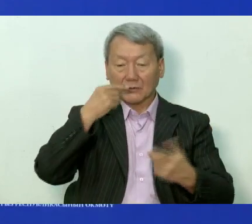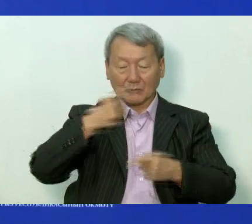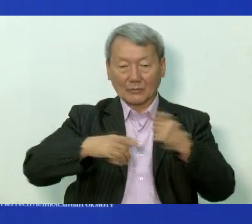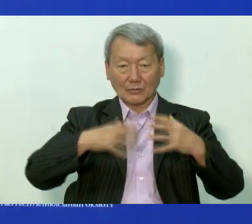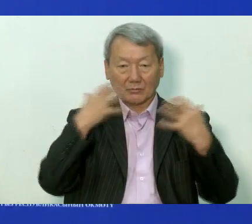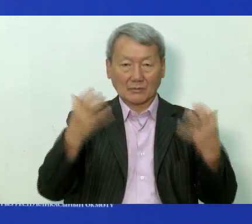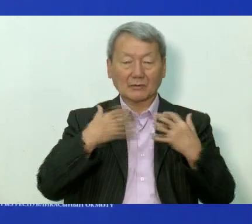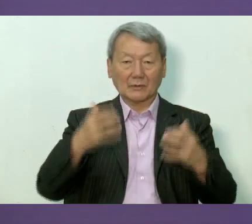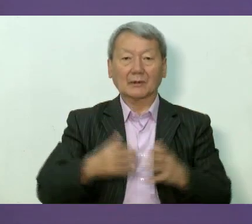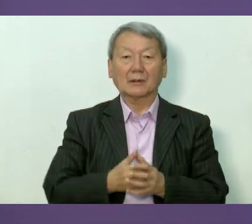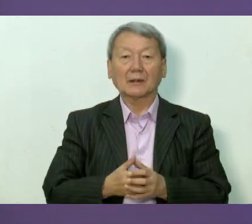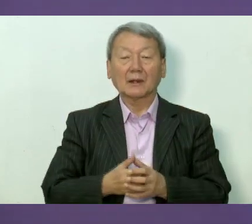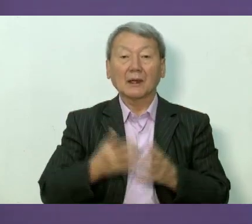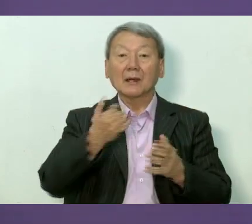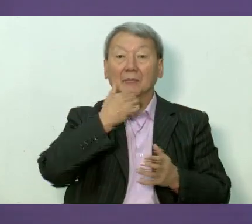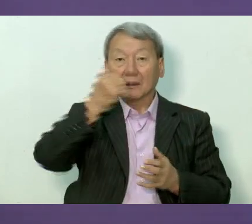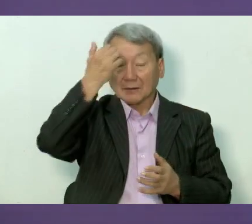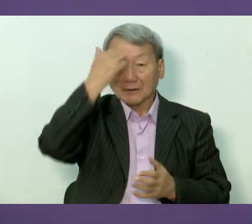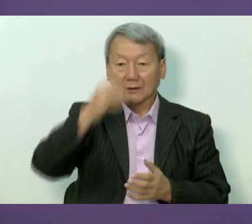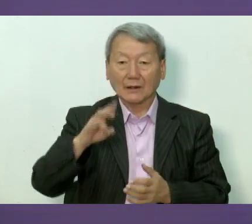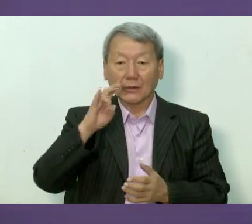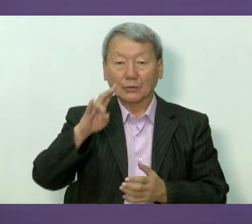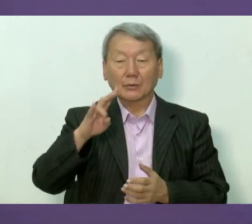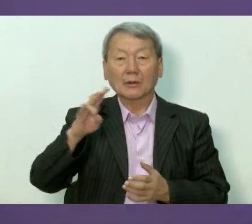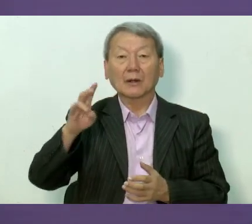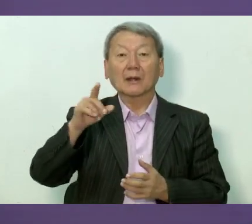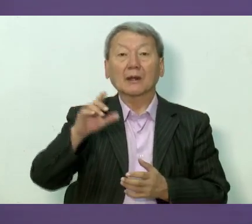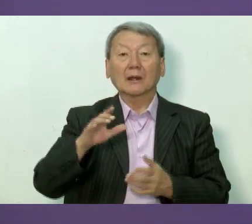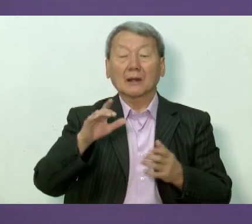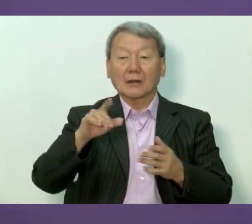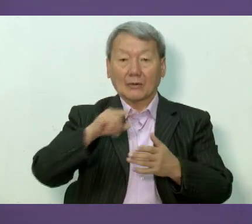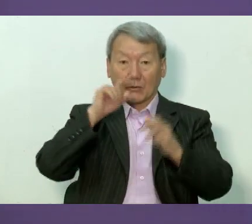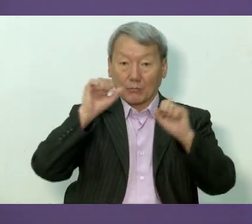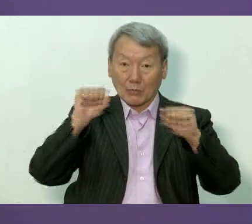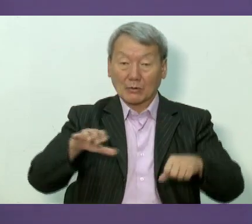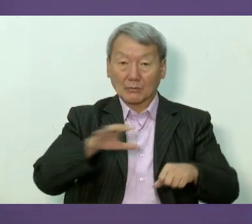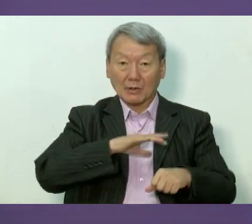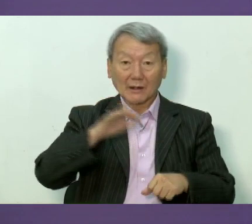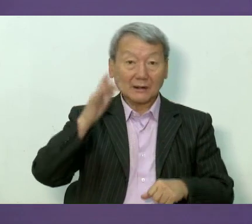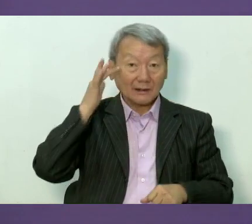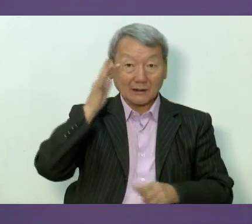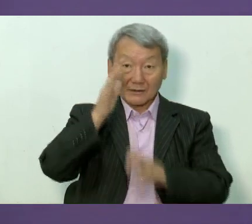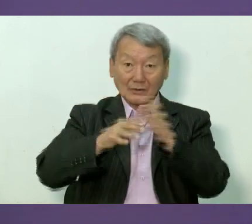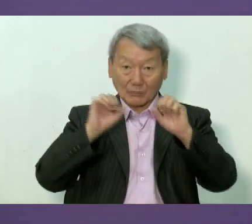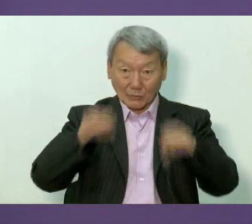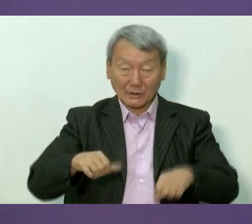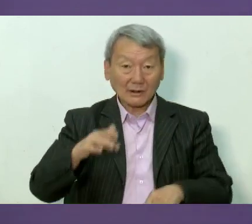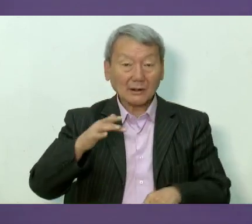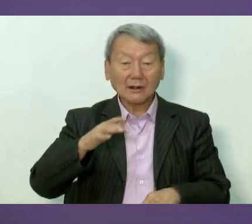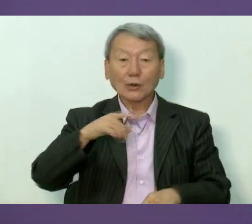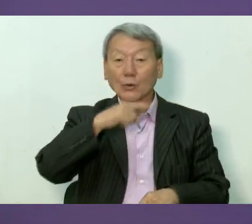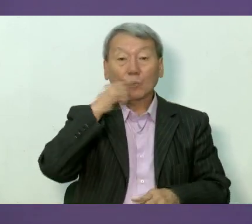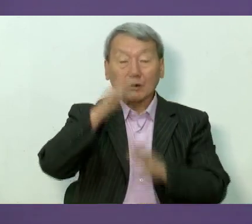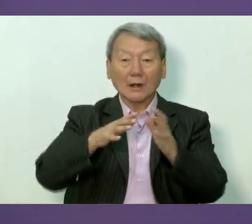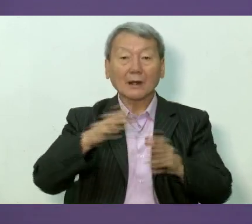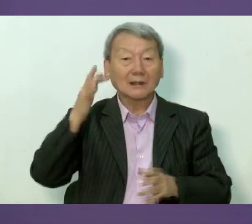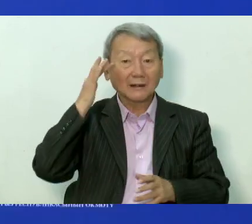близких. Спасибо, Нурли Алмазбековна. Еме, мүмкін болса, муамлекет текелдеда қысқача малымат алсақ.